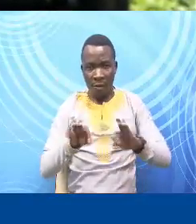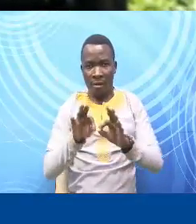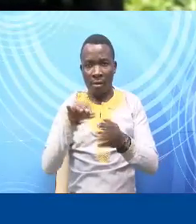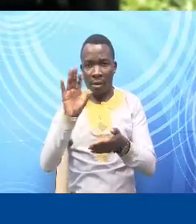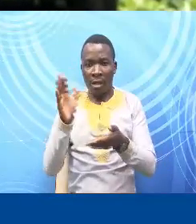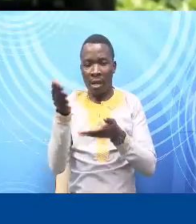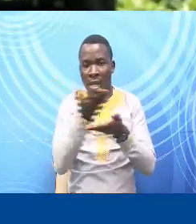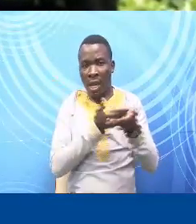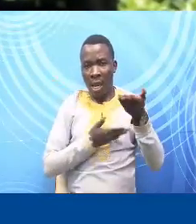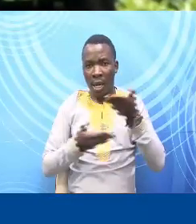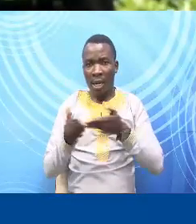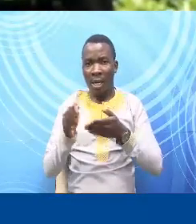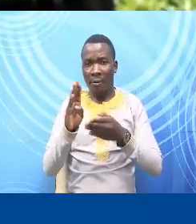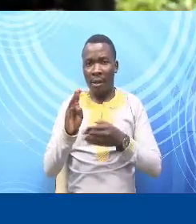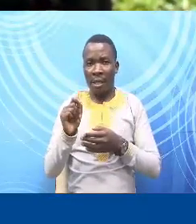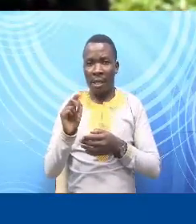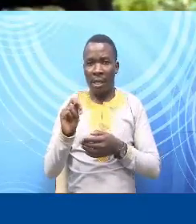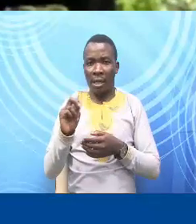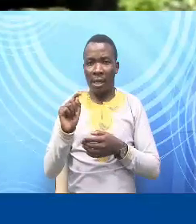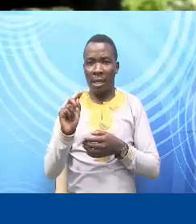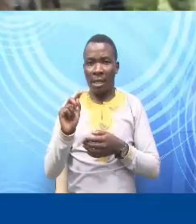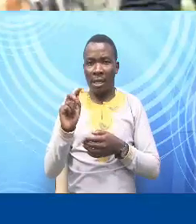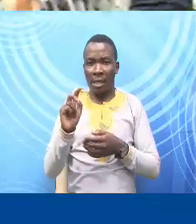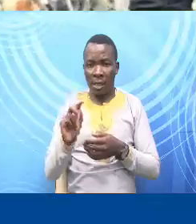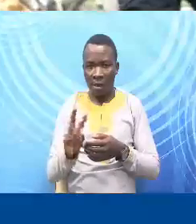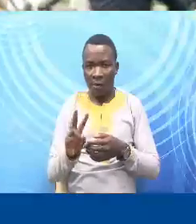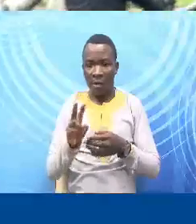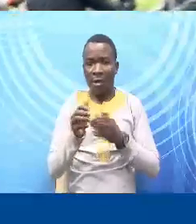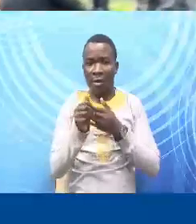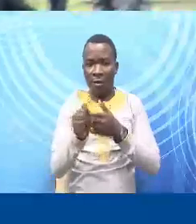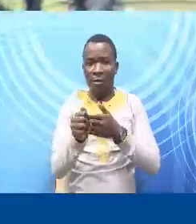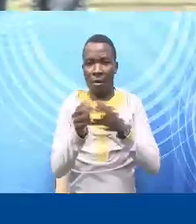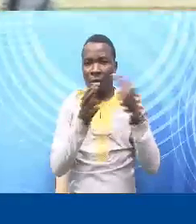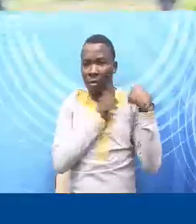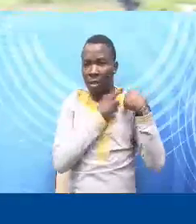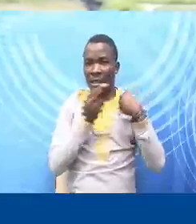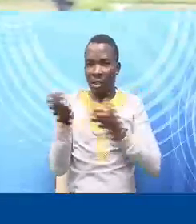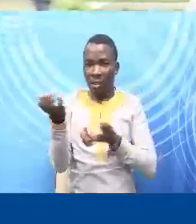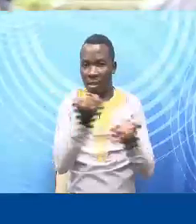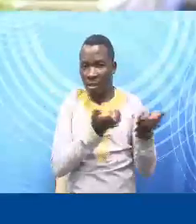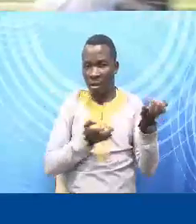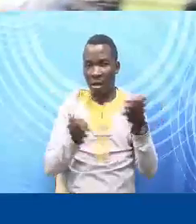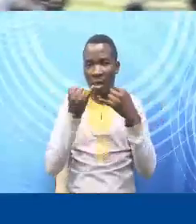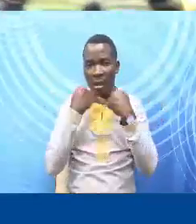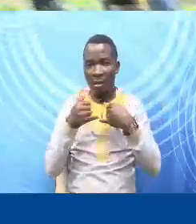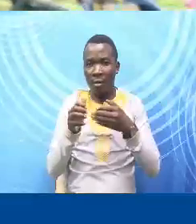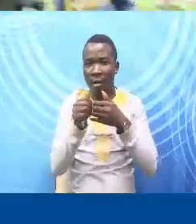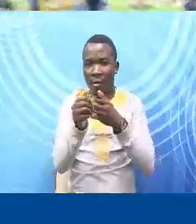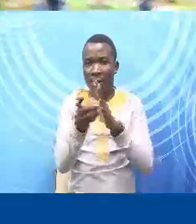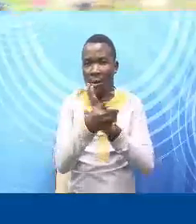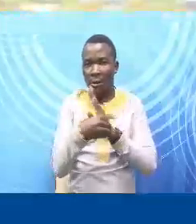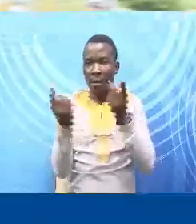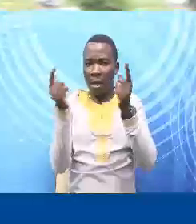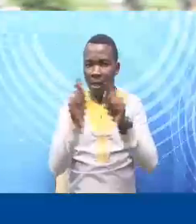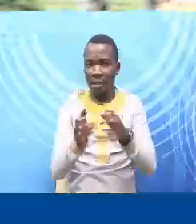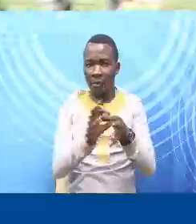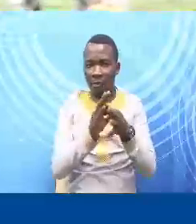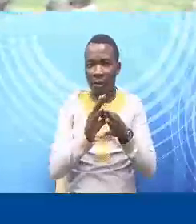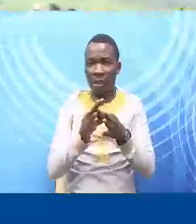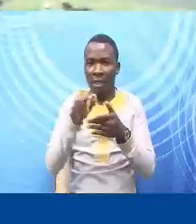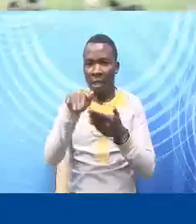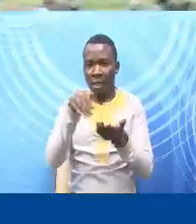umuyobozi w'akarere ka Ruhango wungirije ushinzwe ubukungu Rusibana Jean Marie Vianney yatubwiye ko nk'ubuyobozi bw'akarere bari baje kwifatanya n'ikigo cy'igihugu gishinzwe